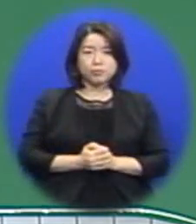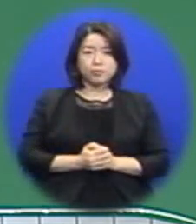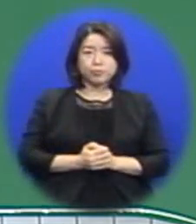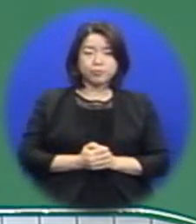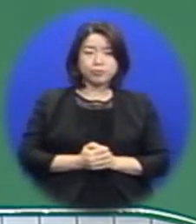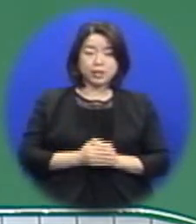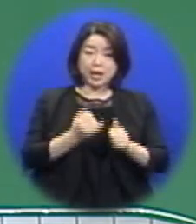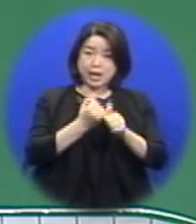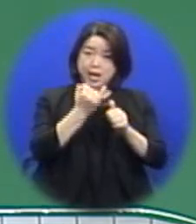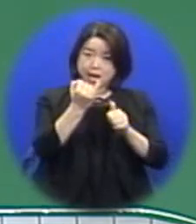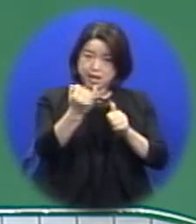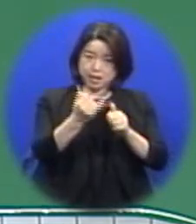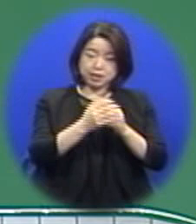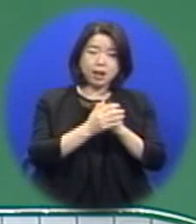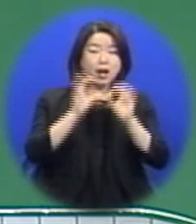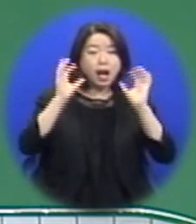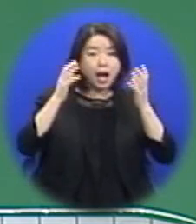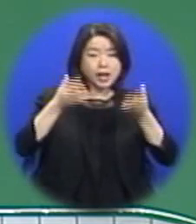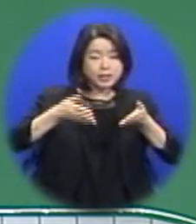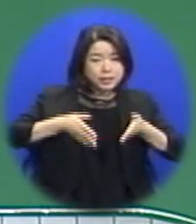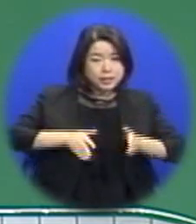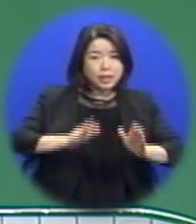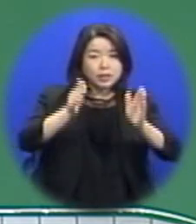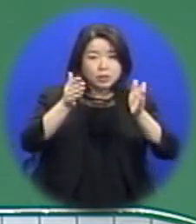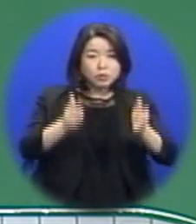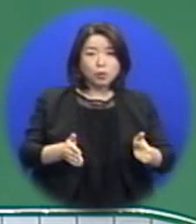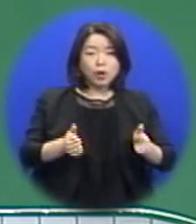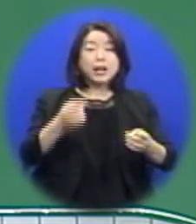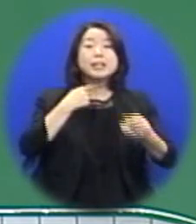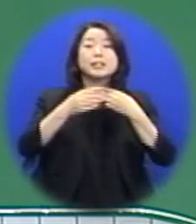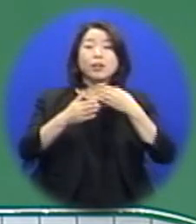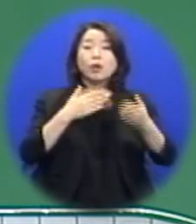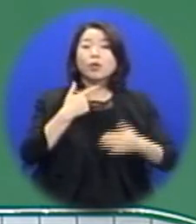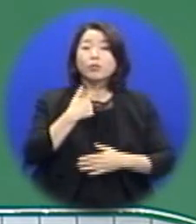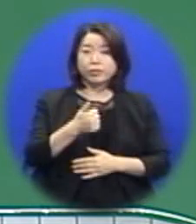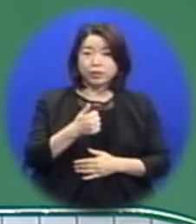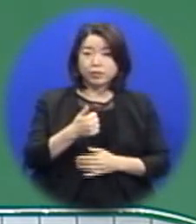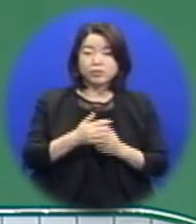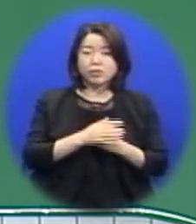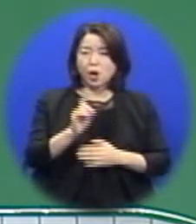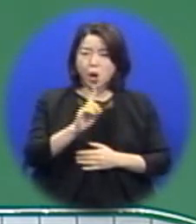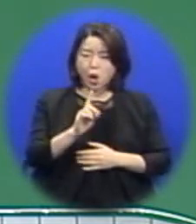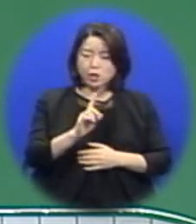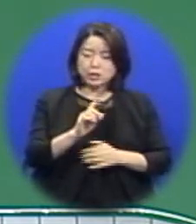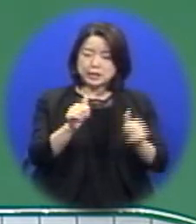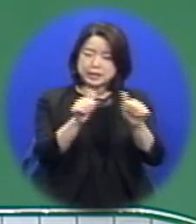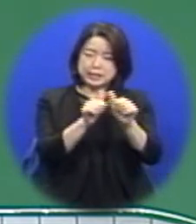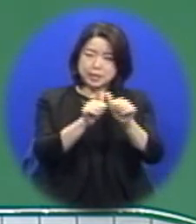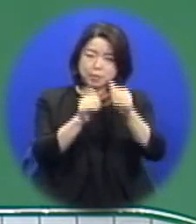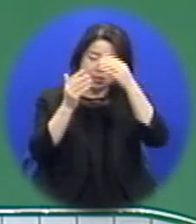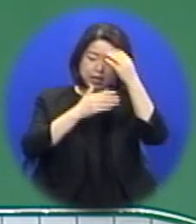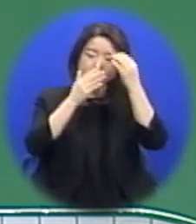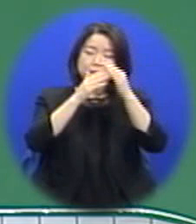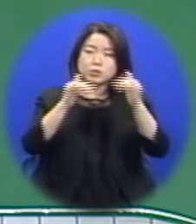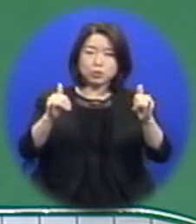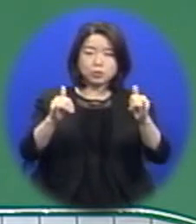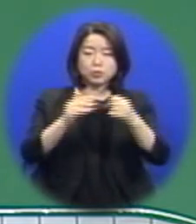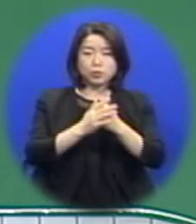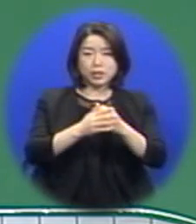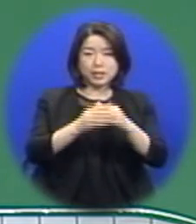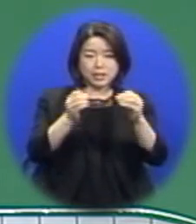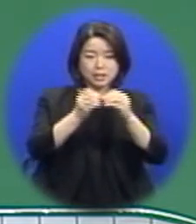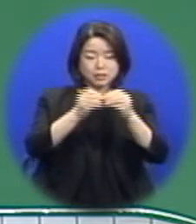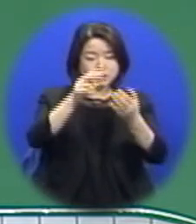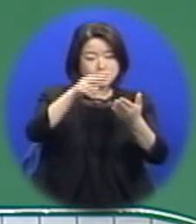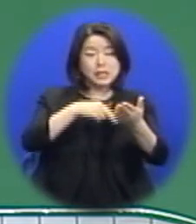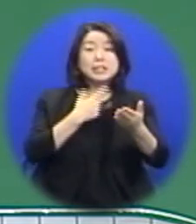아내가 아이를 낳는 동안 겪었던 어느 남자 성도의 글을